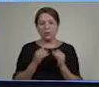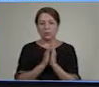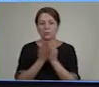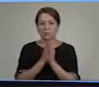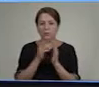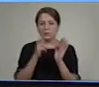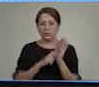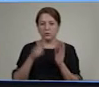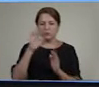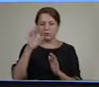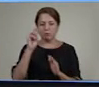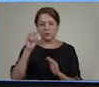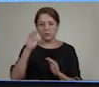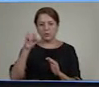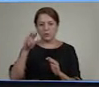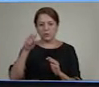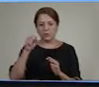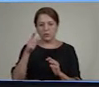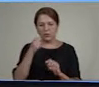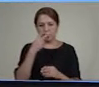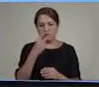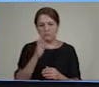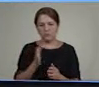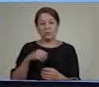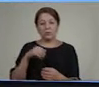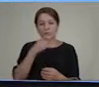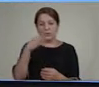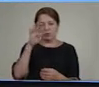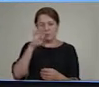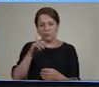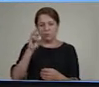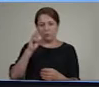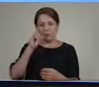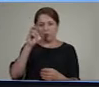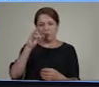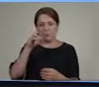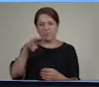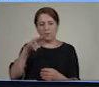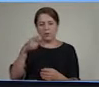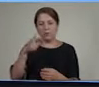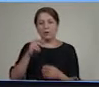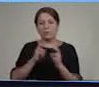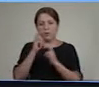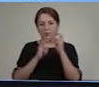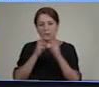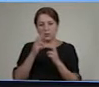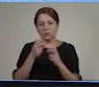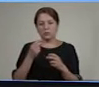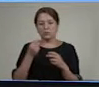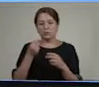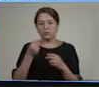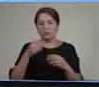darsligingizdagi 85-chi masalaga e'tiboringizni qarating. Yuqoridagi jadvalda mebel fabrikasining daromadi